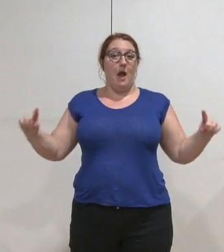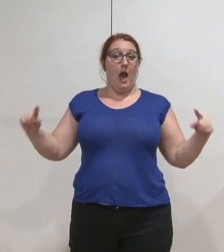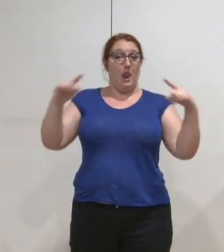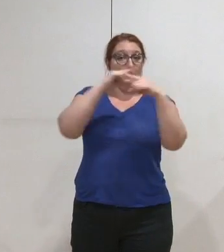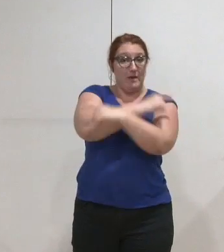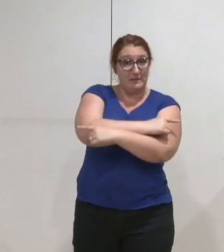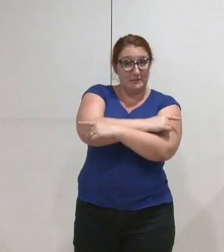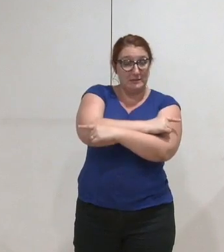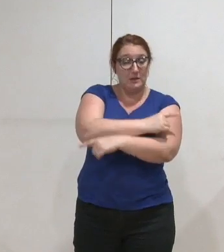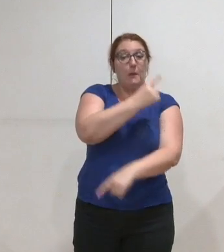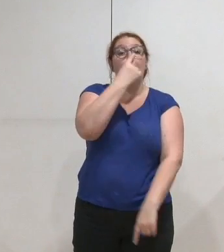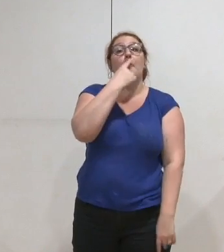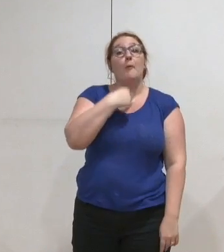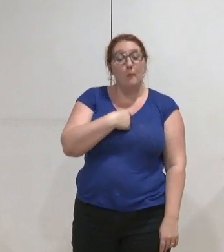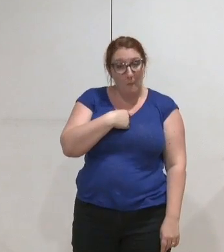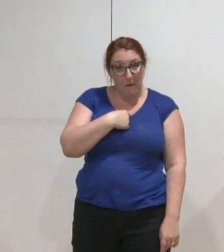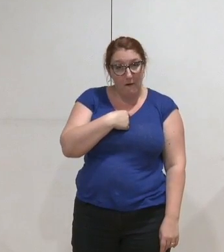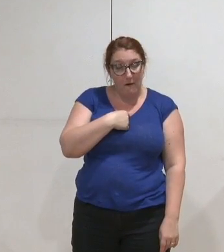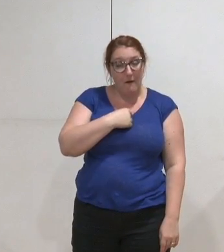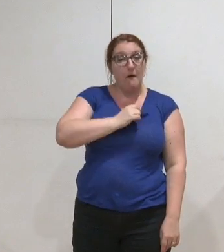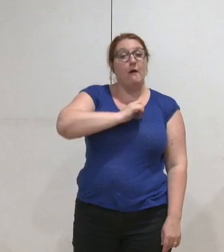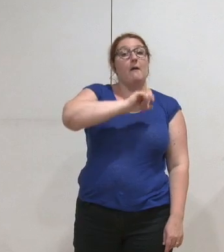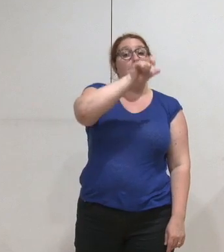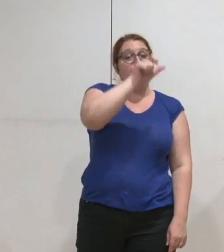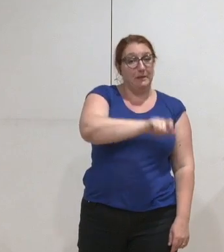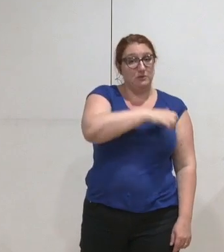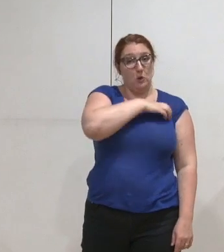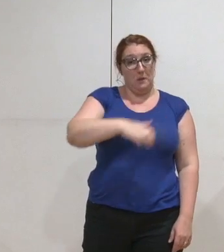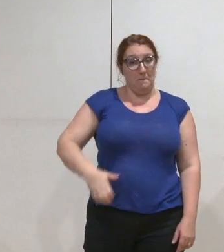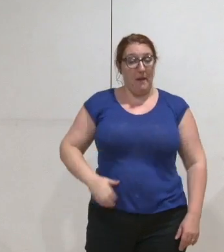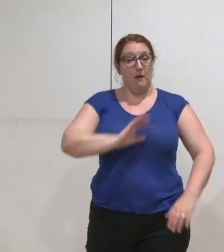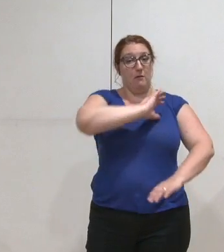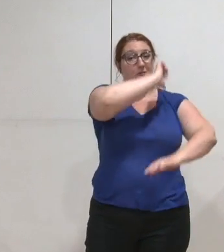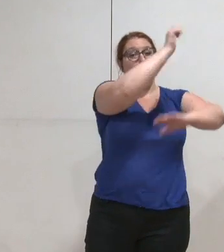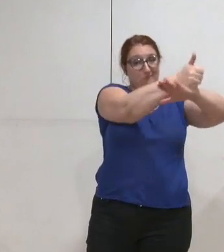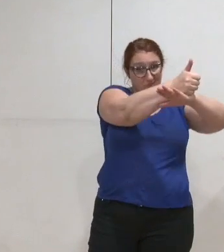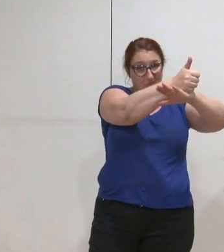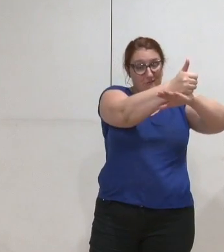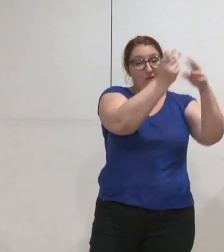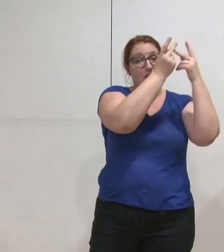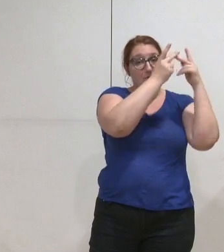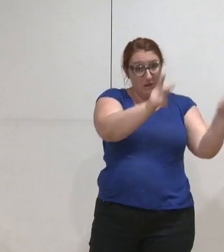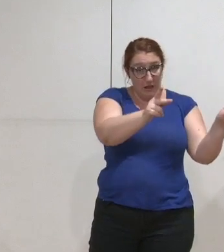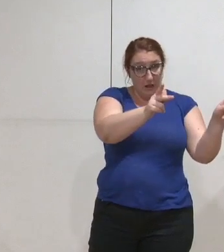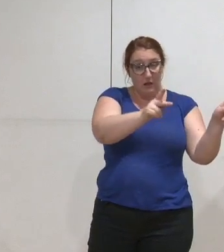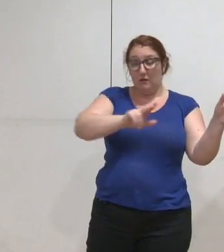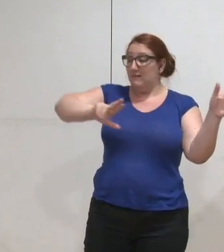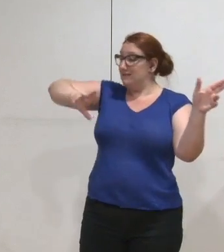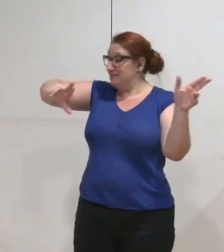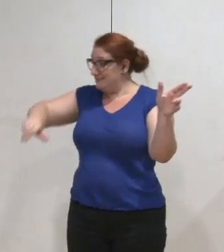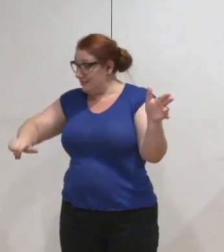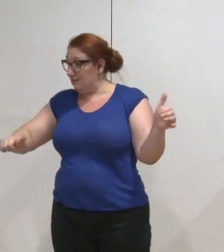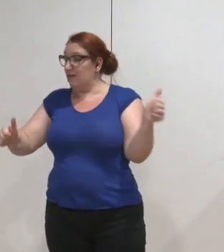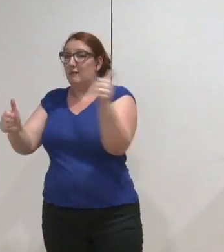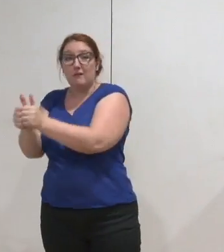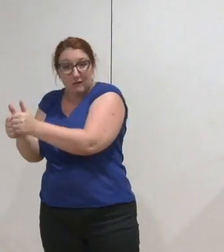considère que c'est une faute pour le premier magistrat de cette ville vous